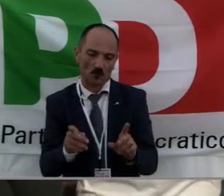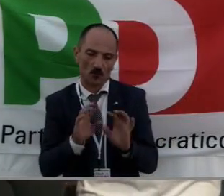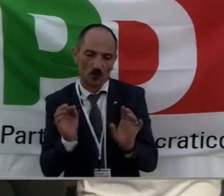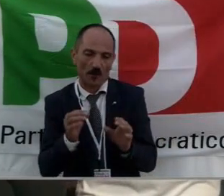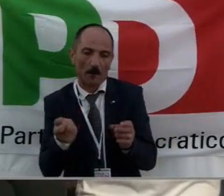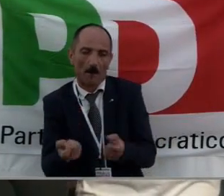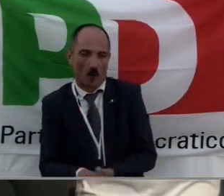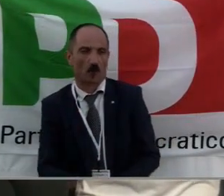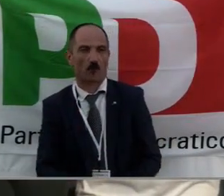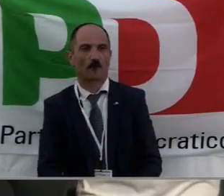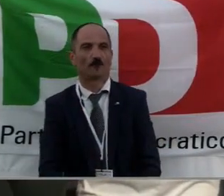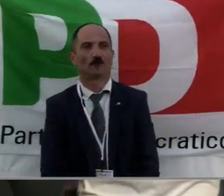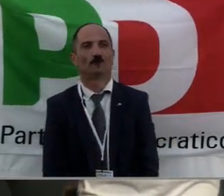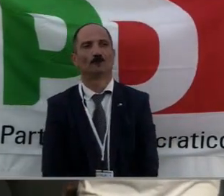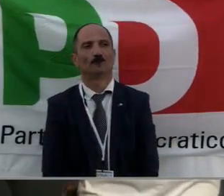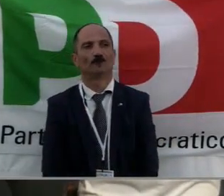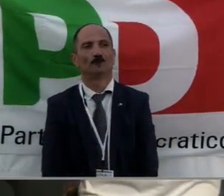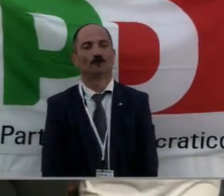poco.